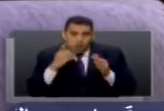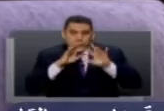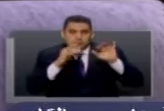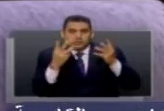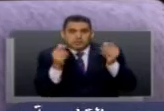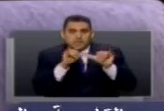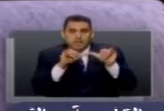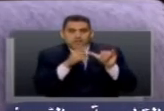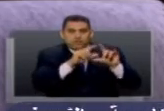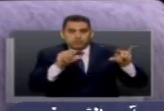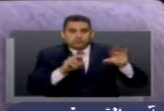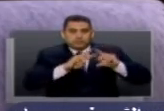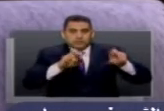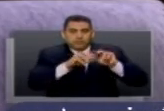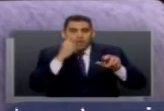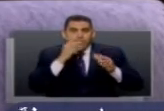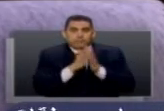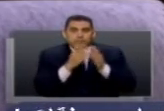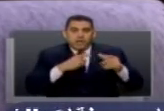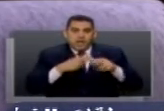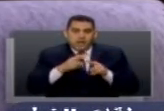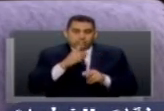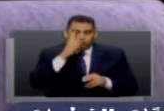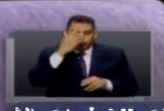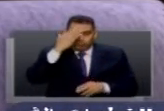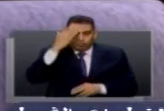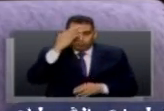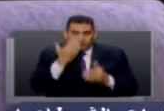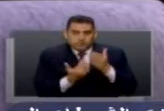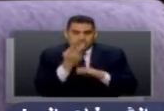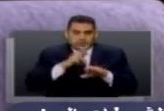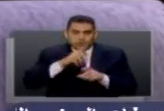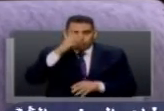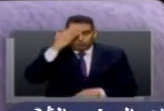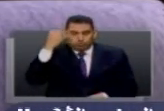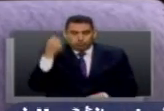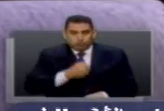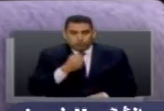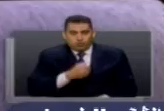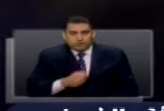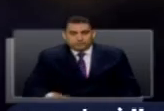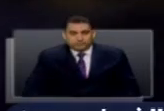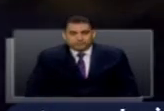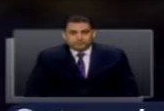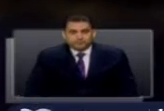نناقشه كل حلقه بشكركم غدا حلقه جديده من لحظه سكون فالى